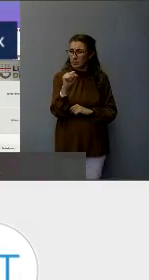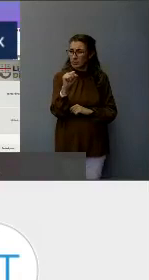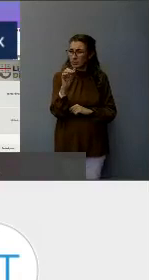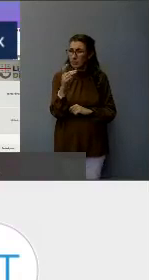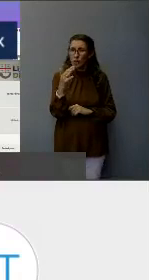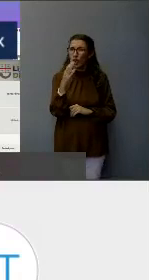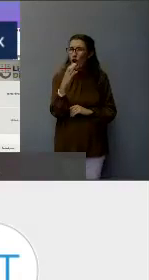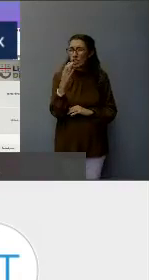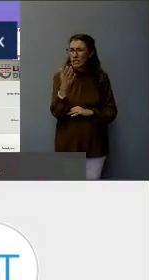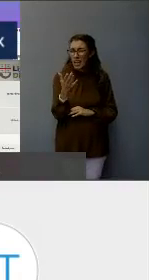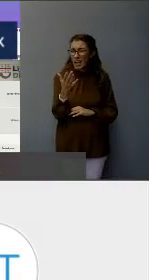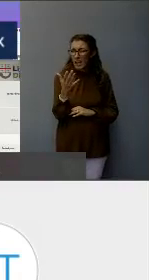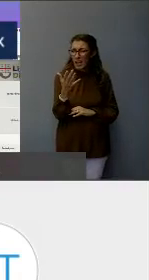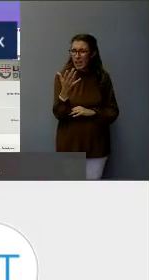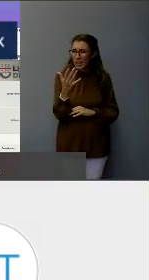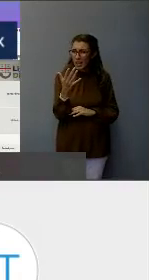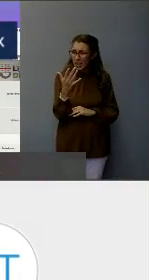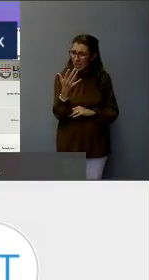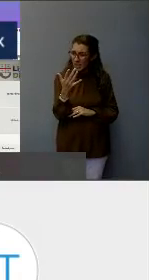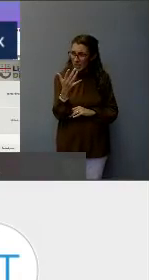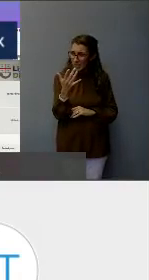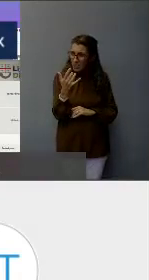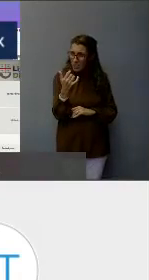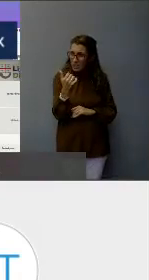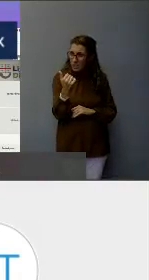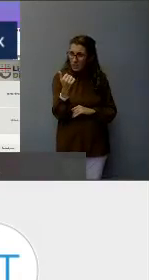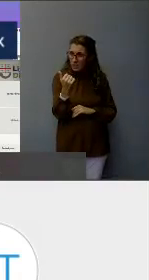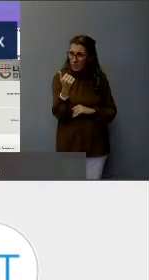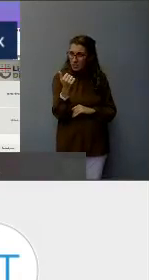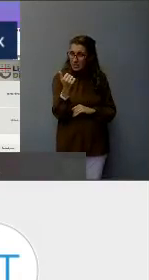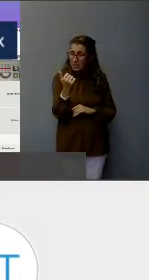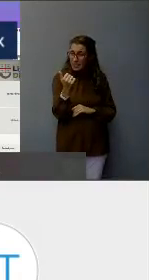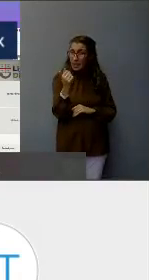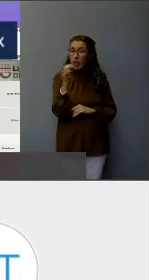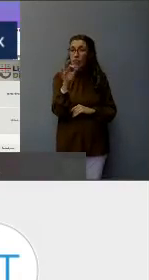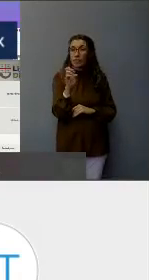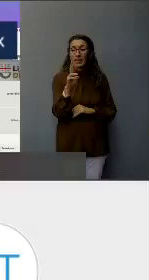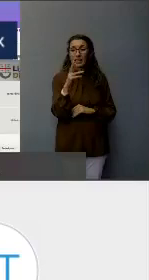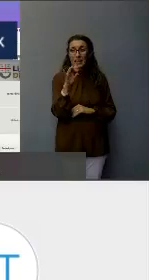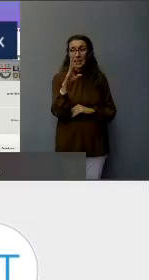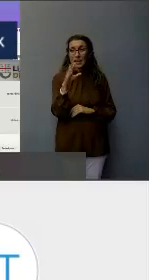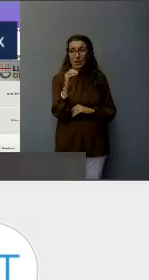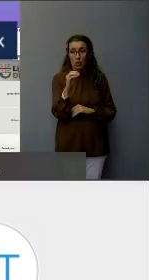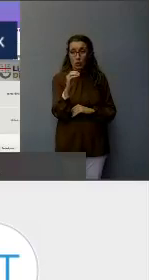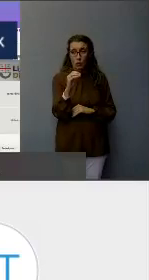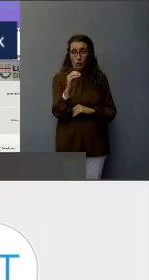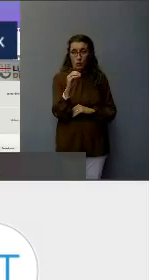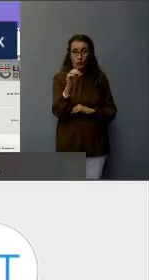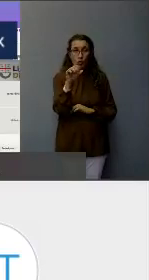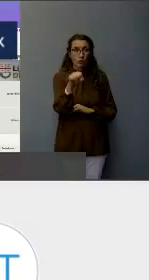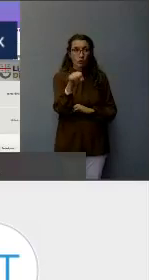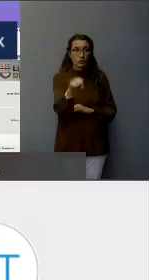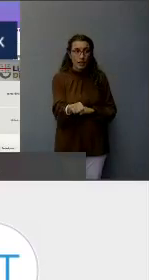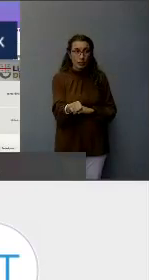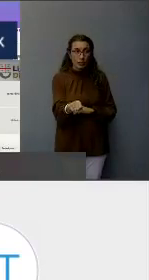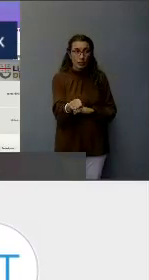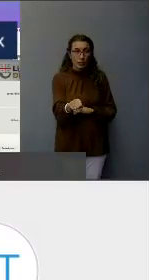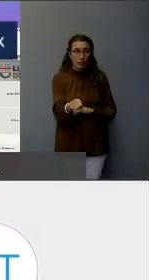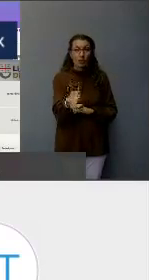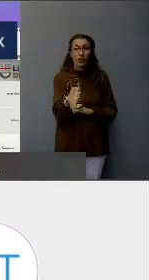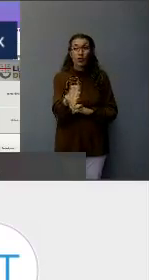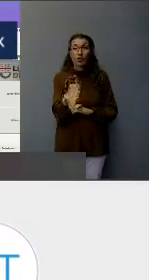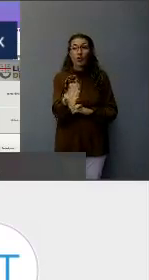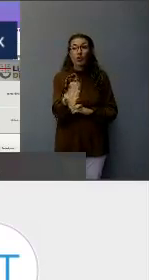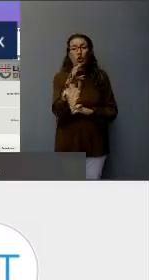consigliere costa consigliere ferrero contrario contrario grazie